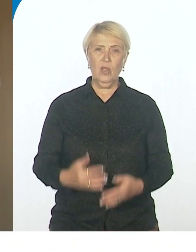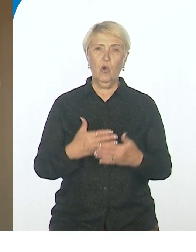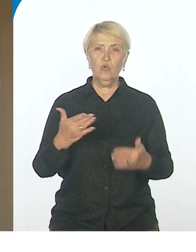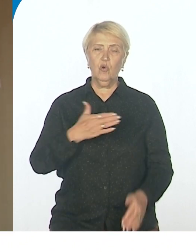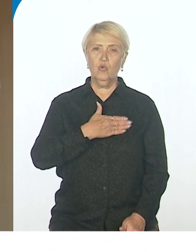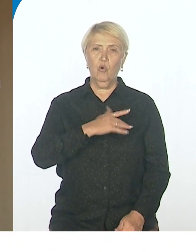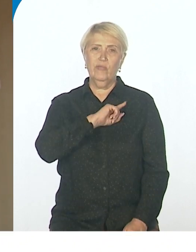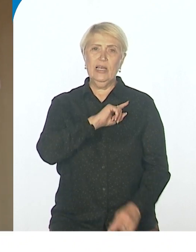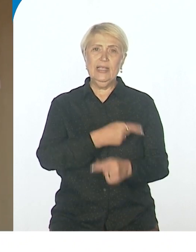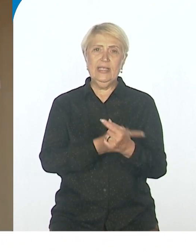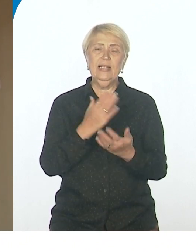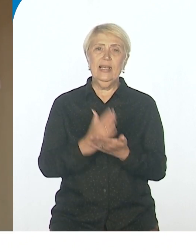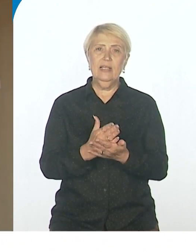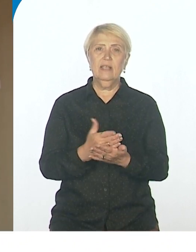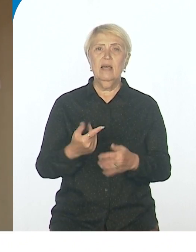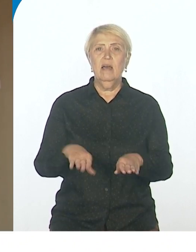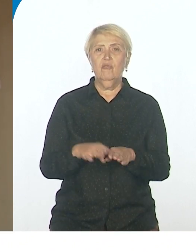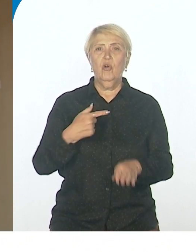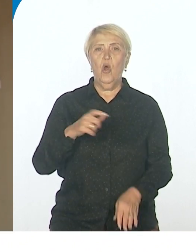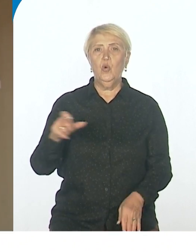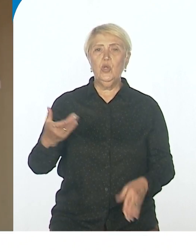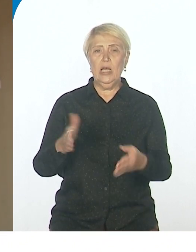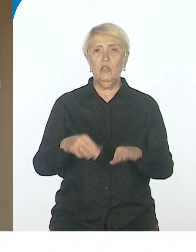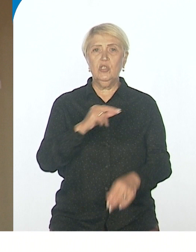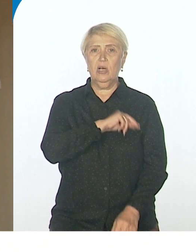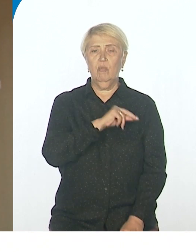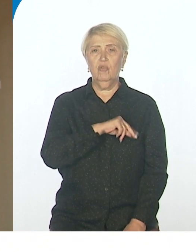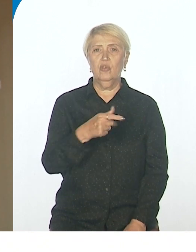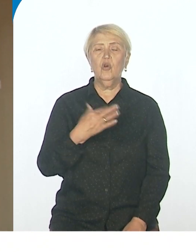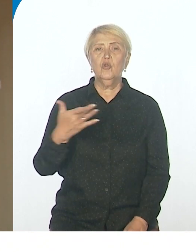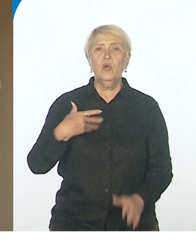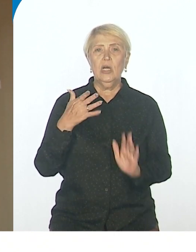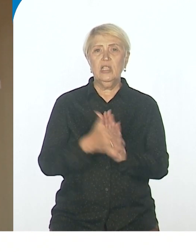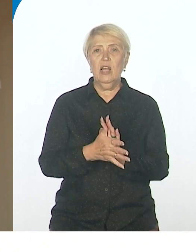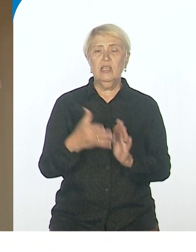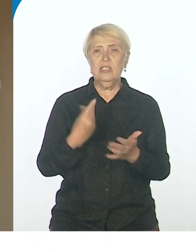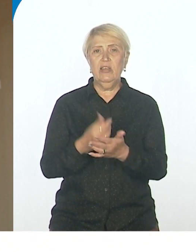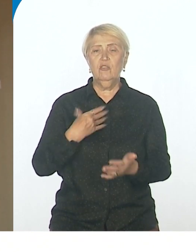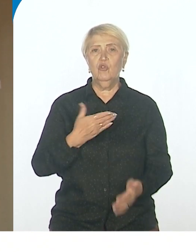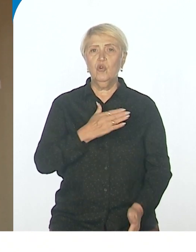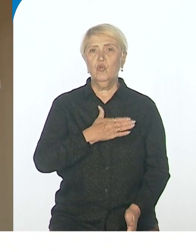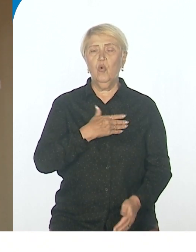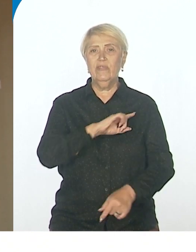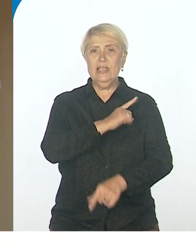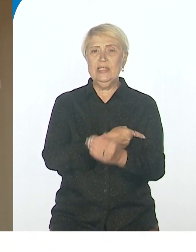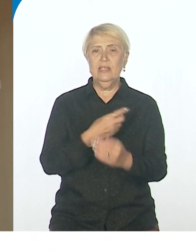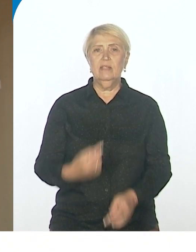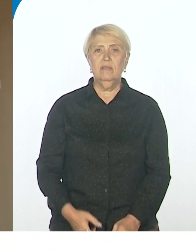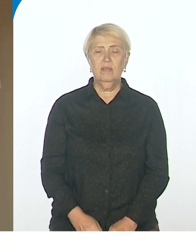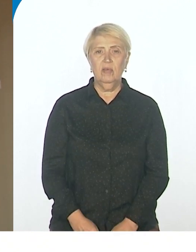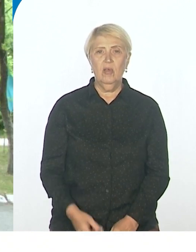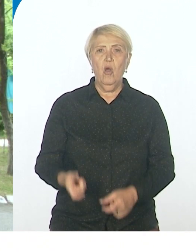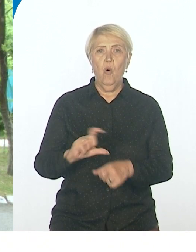сил они тратят своих. Где-то тоже надо восполняться. Поэтому, ну,